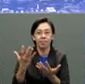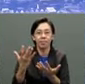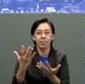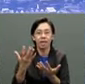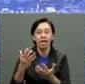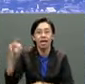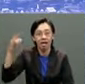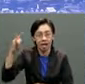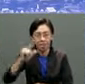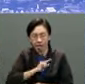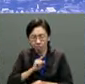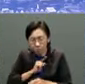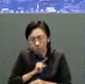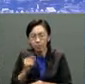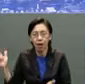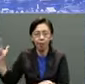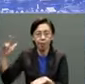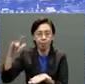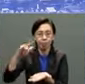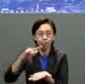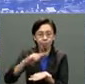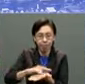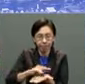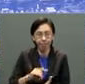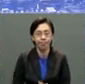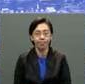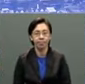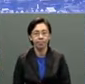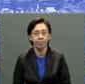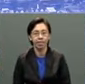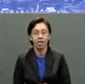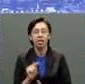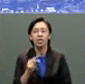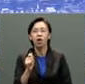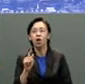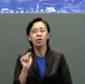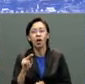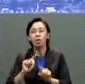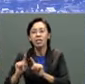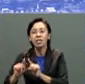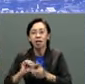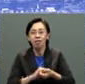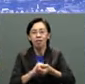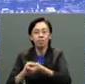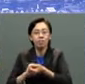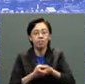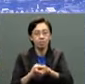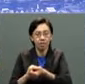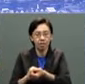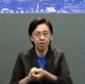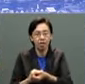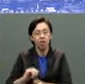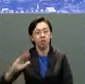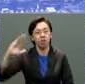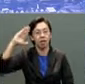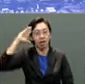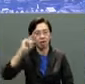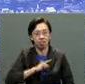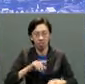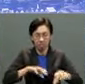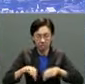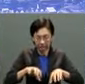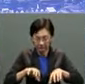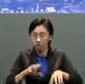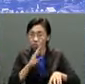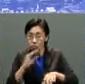การบินพลเรือนนะครับแล้วก็ทออททั้งหลายนะครับแล้วรวมถึงทางด้านของกลาโหมที่จะจัดพื้น